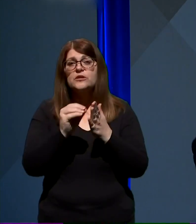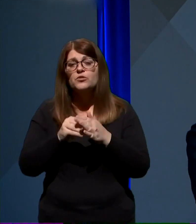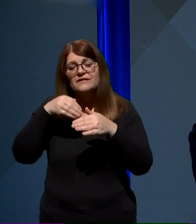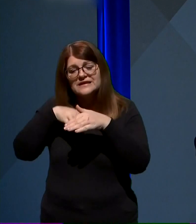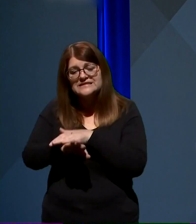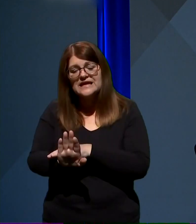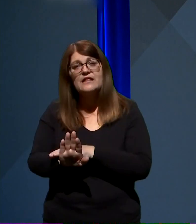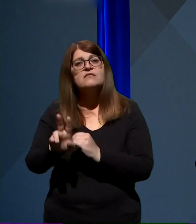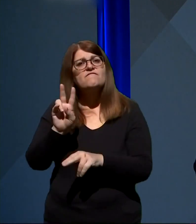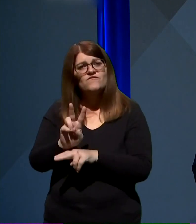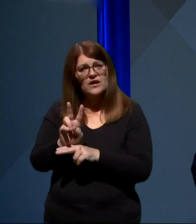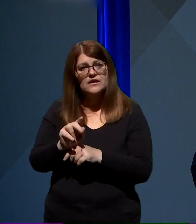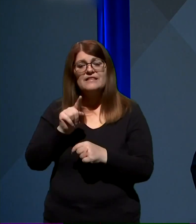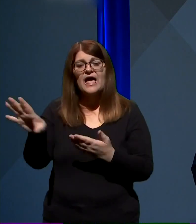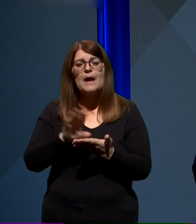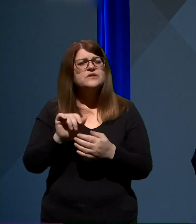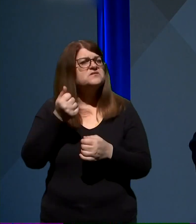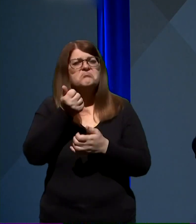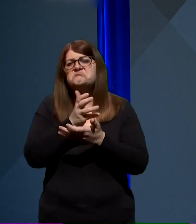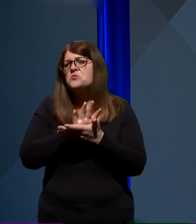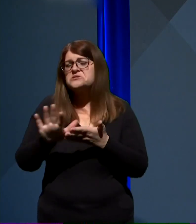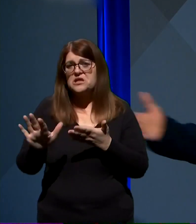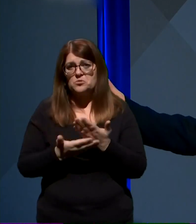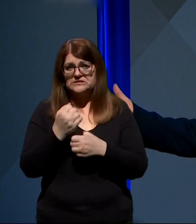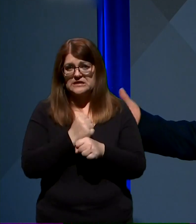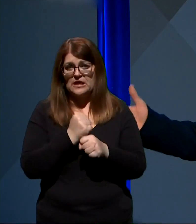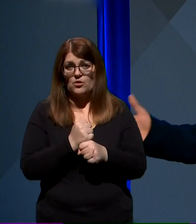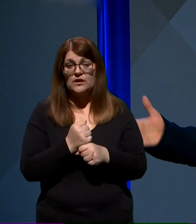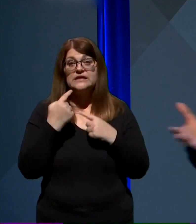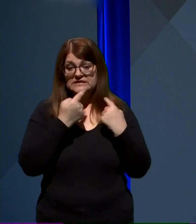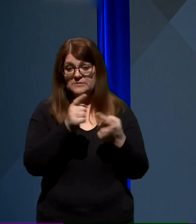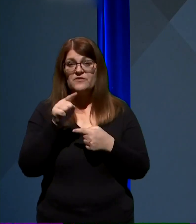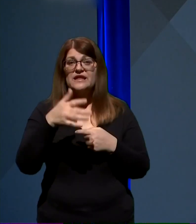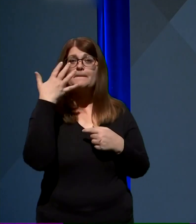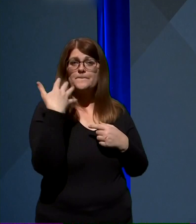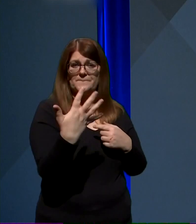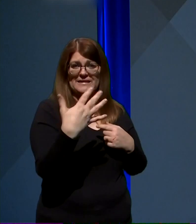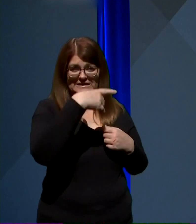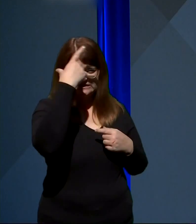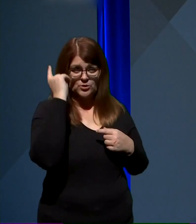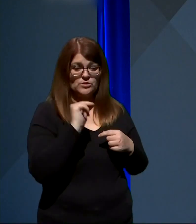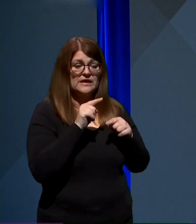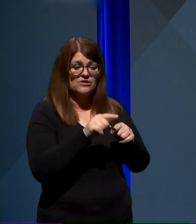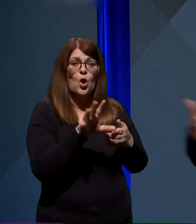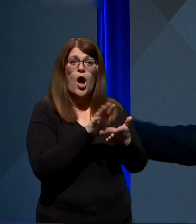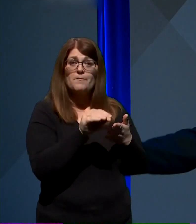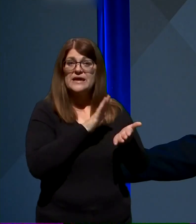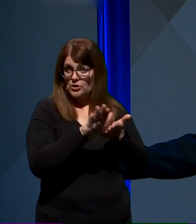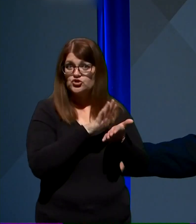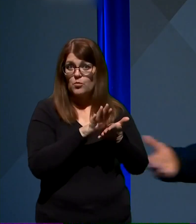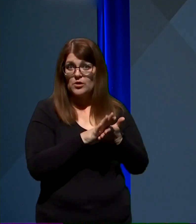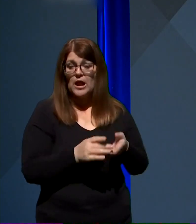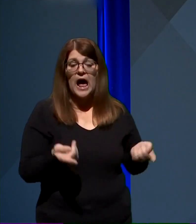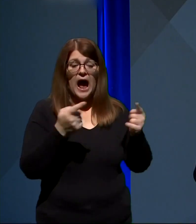varni, da je aplikacija silno enostavna za delo. To pomeni, da pač teh 50 ljudi, ki dejansko pol to aplikacijo uporablja ali